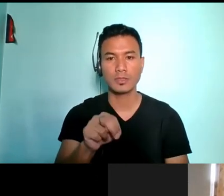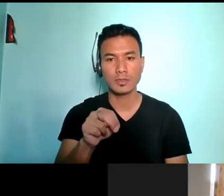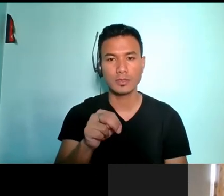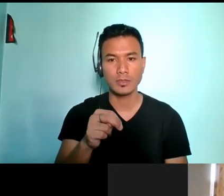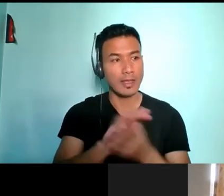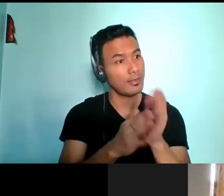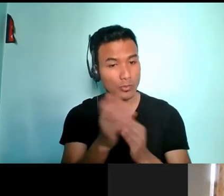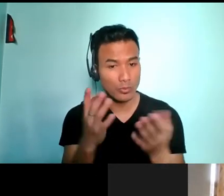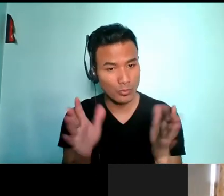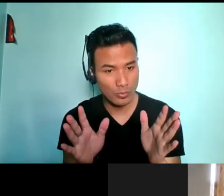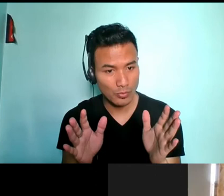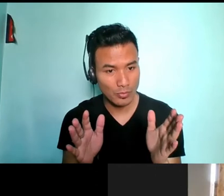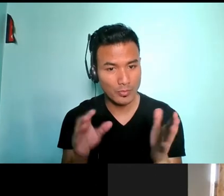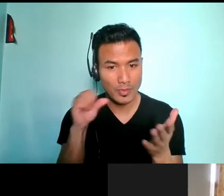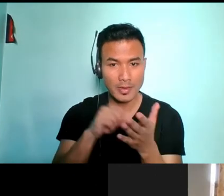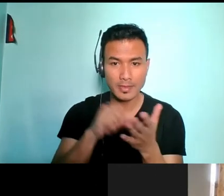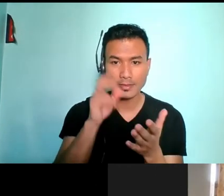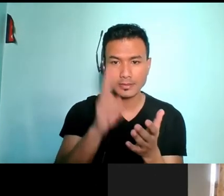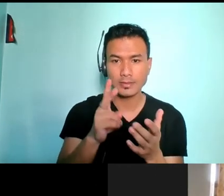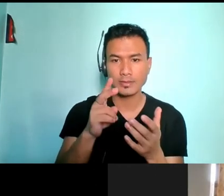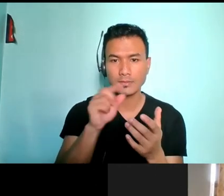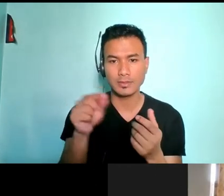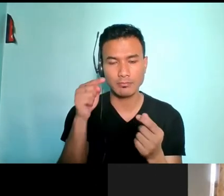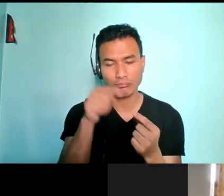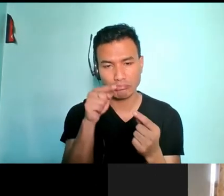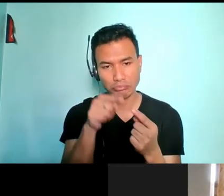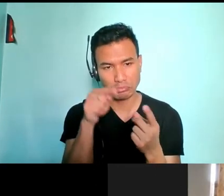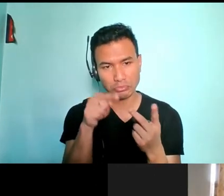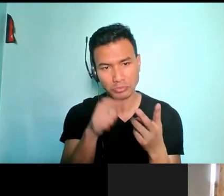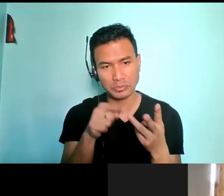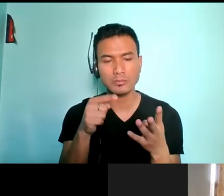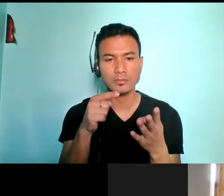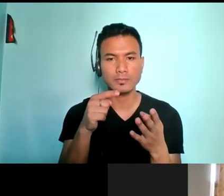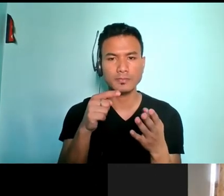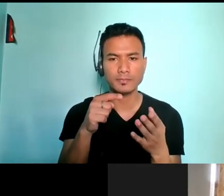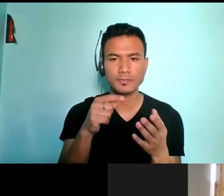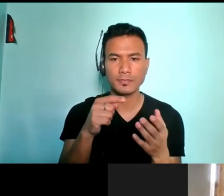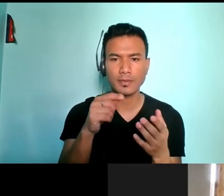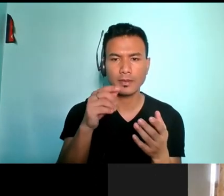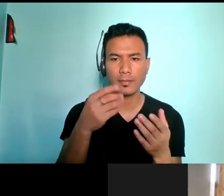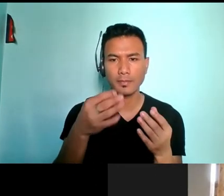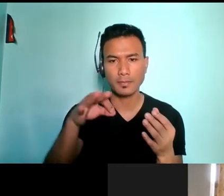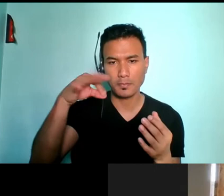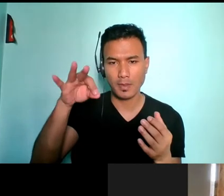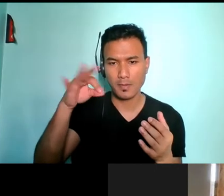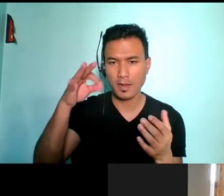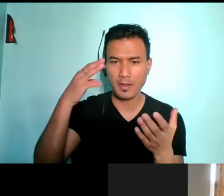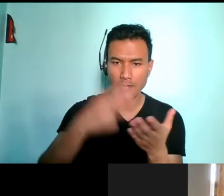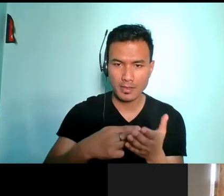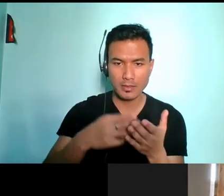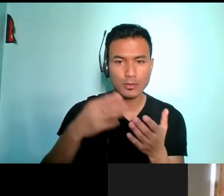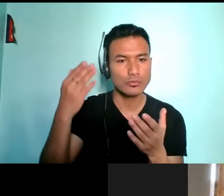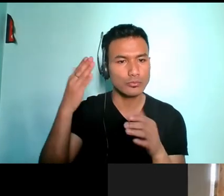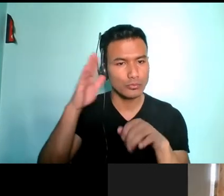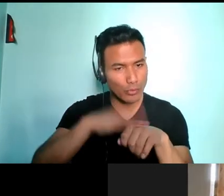धोयो, एभ्री टाइम त्यो चिजले खोज्दा खोज्दा सानै होस् कि, होइन, यस्तो पेपरले मात्रै पनि तपाईँ टच गर्नुहोस् कि,